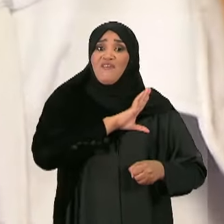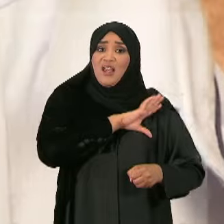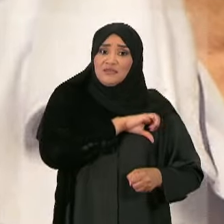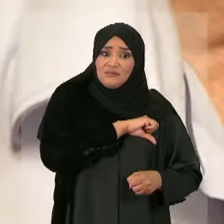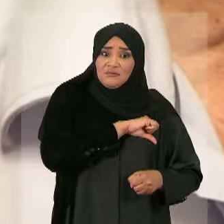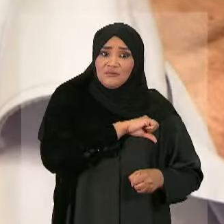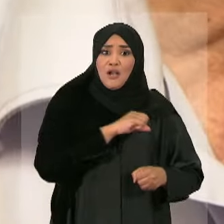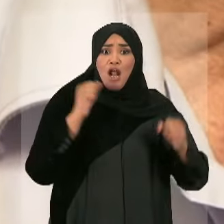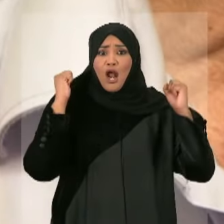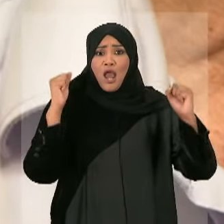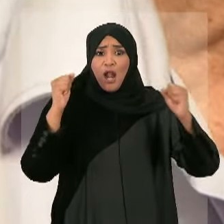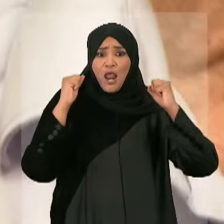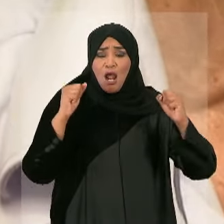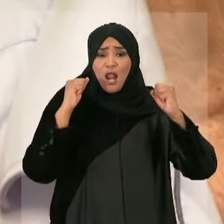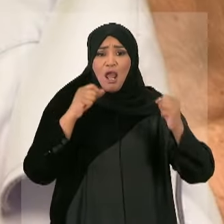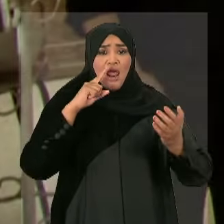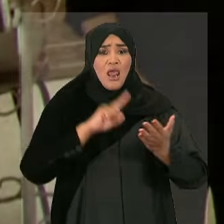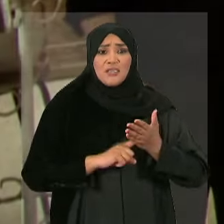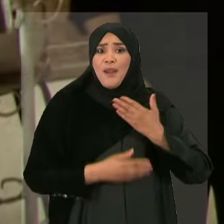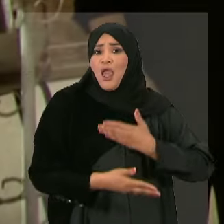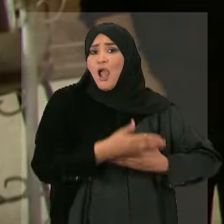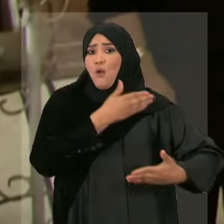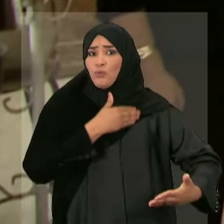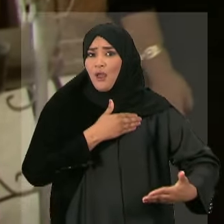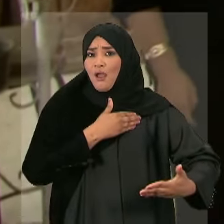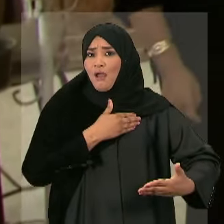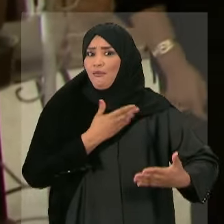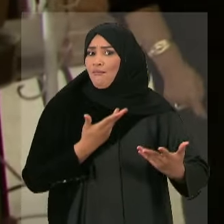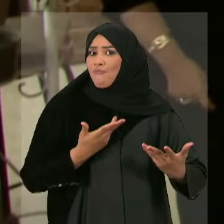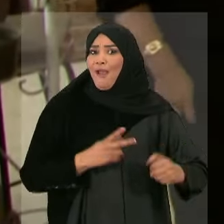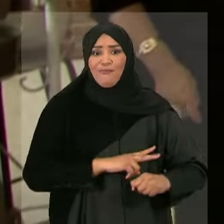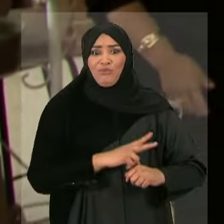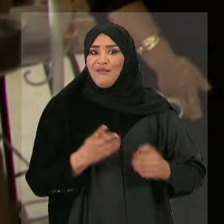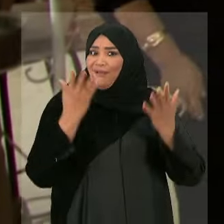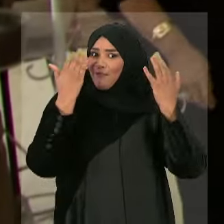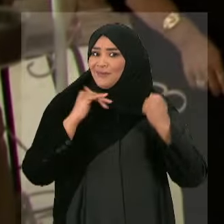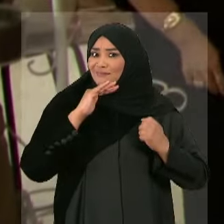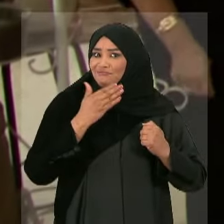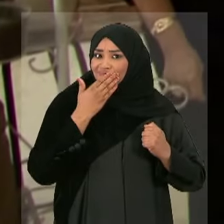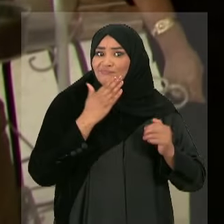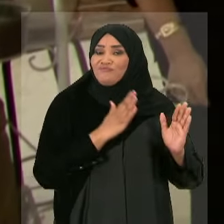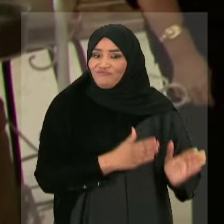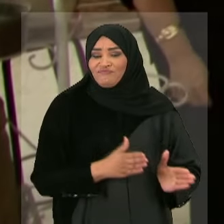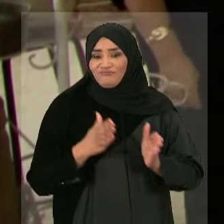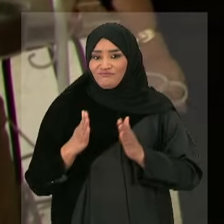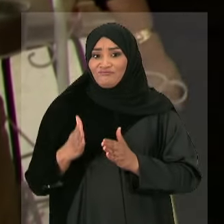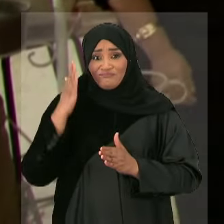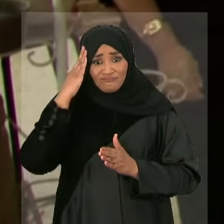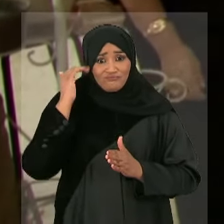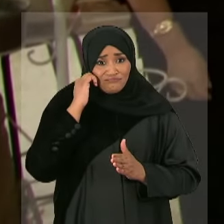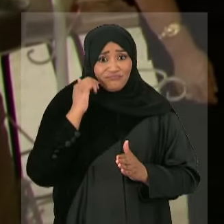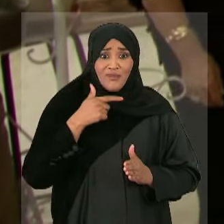العرب. هذا تطور هائل. كل ما شفت صدر إسا بتذكر وأنا أعمل كتابي الأولاني عن الأغاني